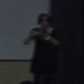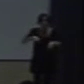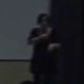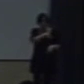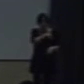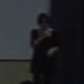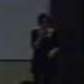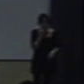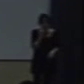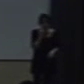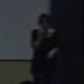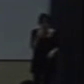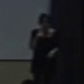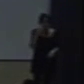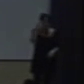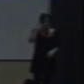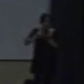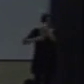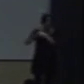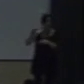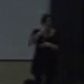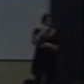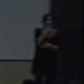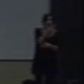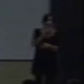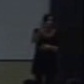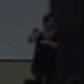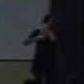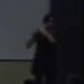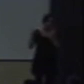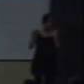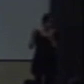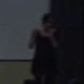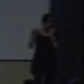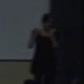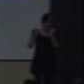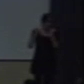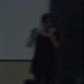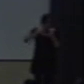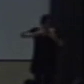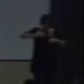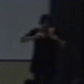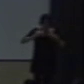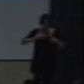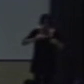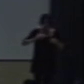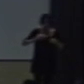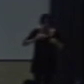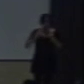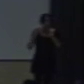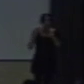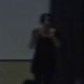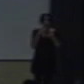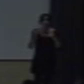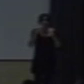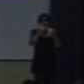Llavors jo crec que ara és, en aquest moment m'ho he posat molt bé per intervenir, perquè realment durant els seus 14